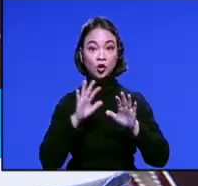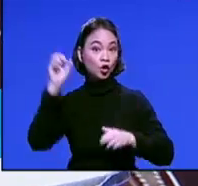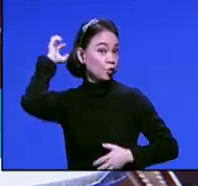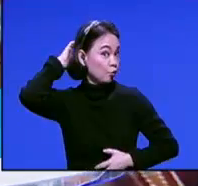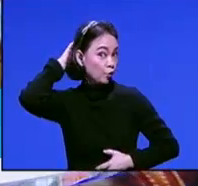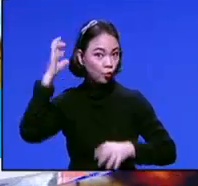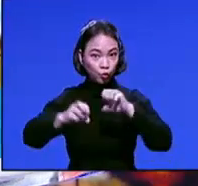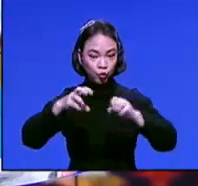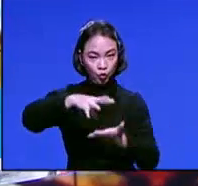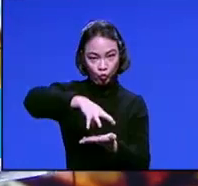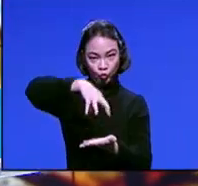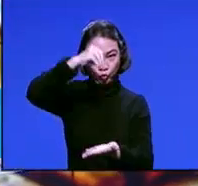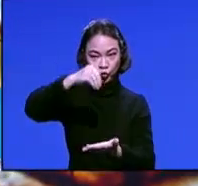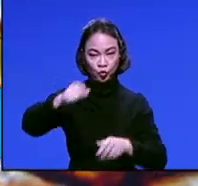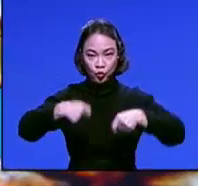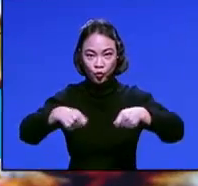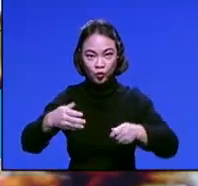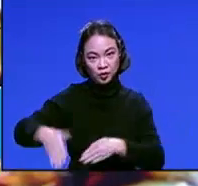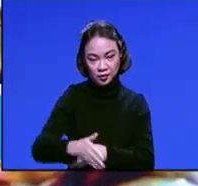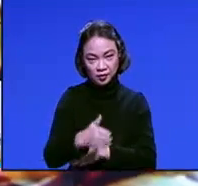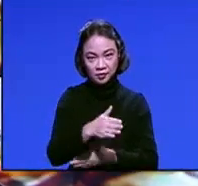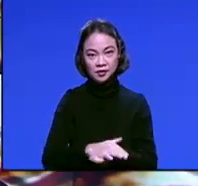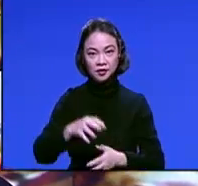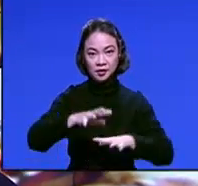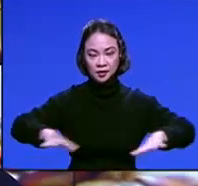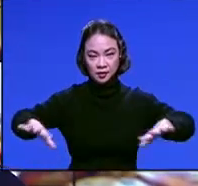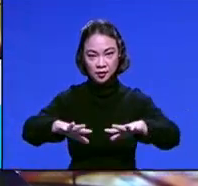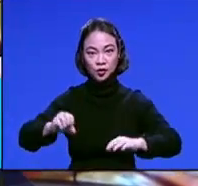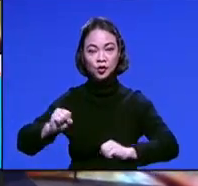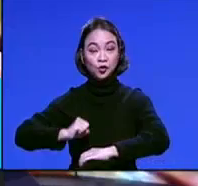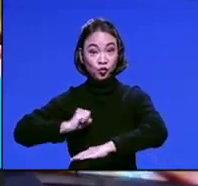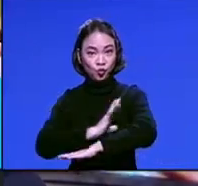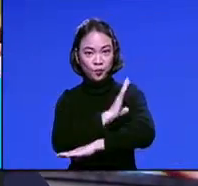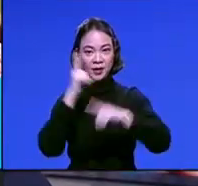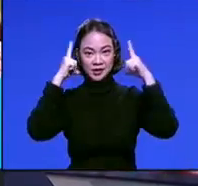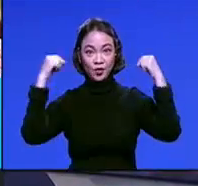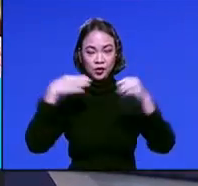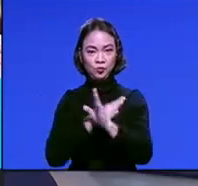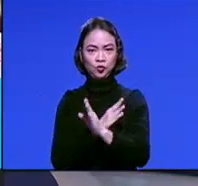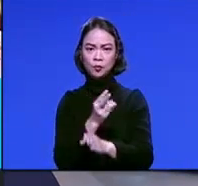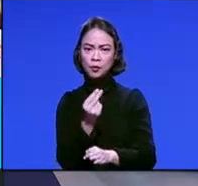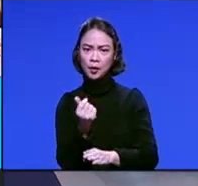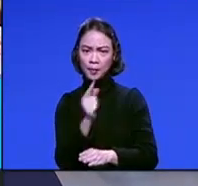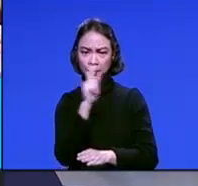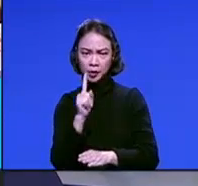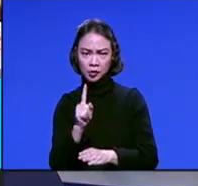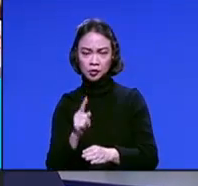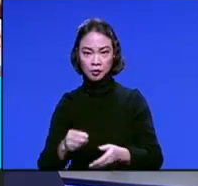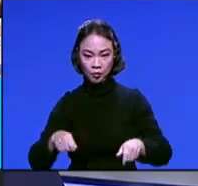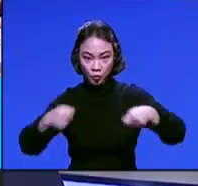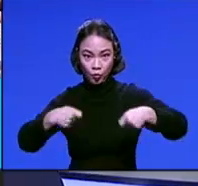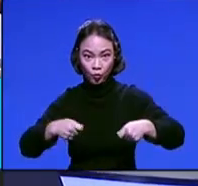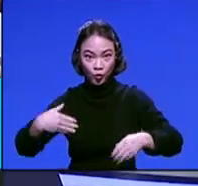Berebut tumpeng hasil olahan ikan laut di tengah alun-alun Kabupaten Tuban, Jawa Timur. Dalam beberapa menit, 6.000 olahan ikan